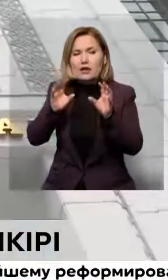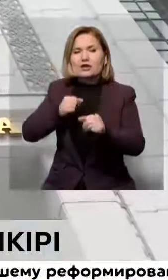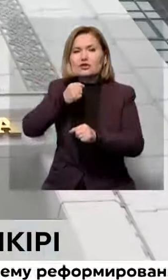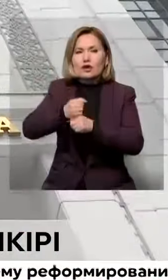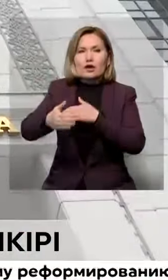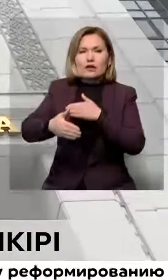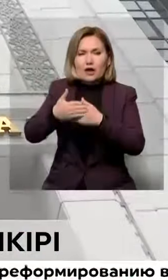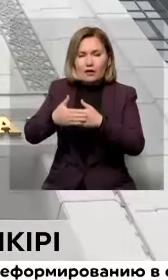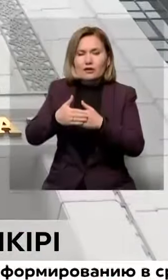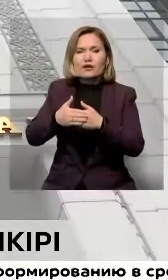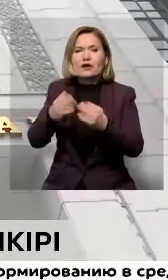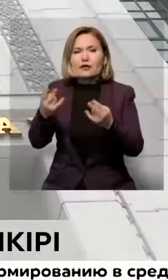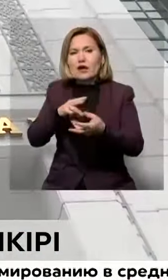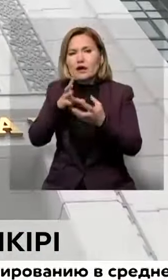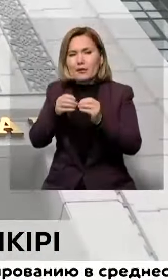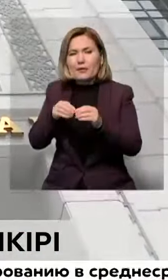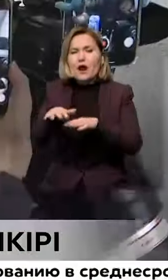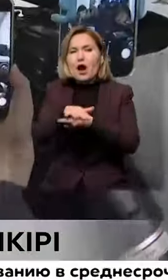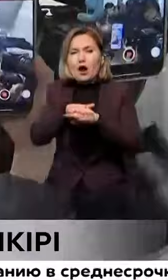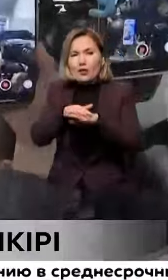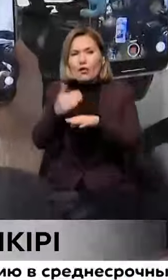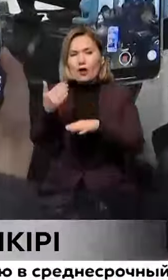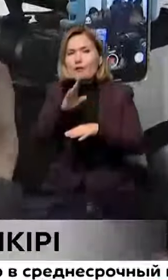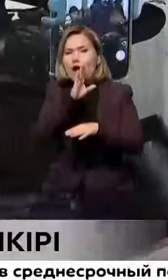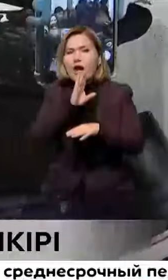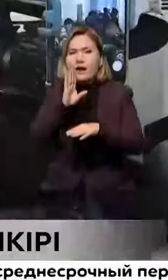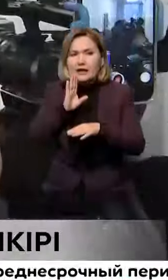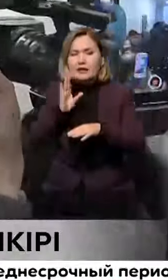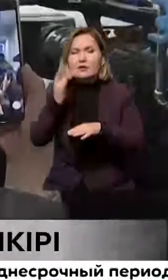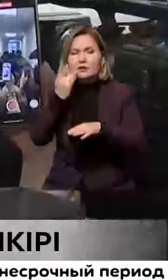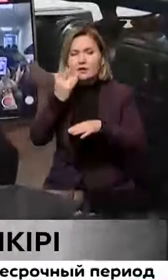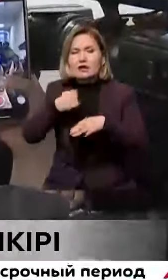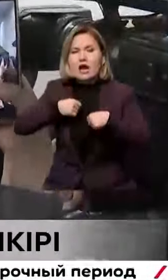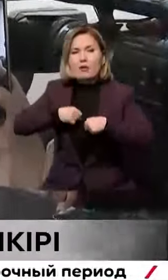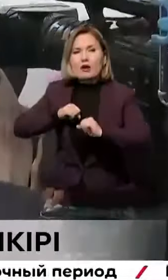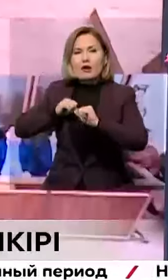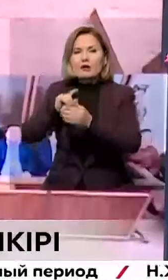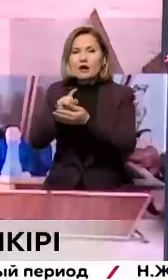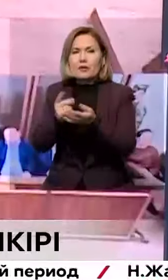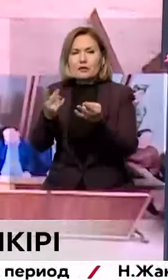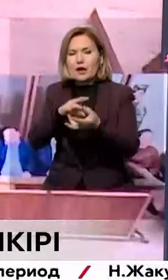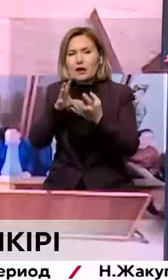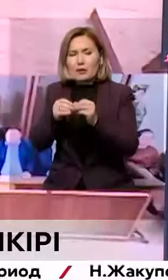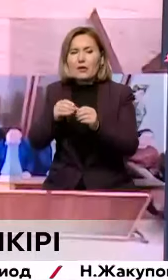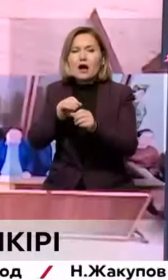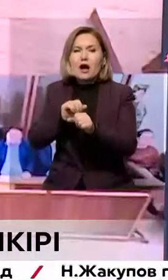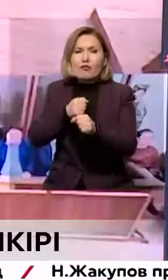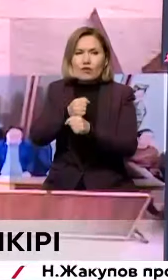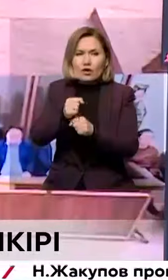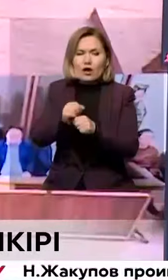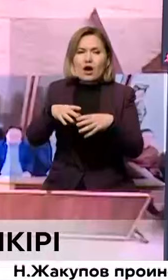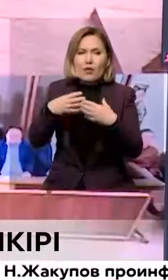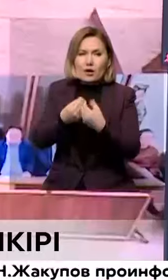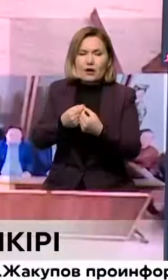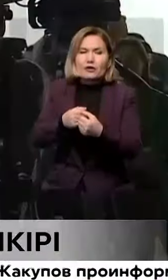мүдделі. Сондай-ақ сенат төрағасы қоғам әйелдерді озбырлардан қорғауды талап ететінін атап өтті. Заң мен тұрмыстық зорлық-зомбылықтың алдын